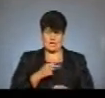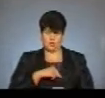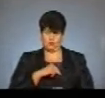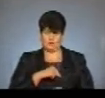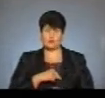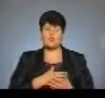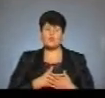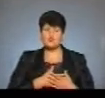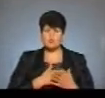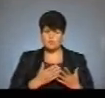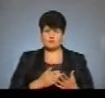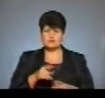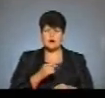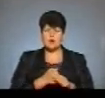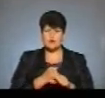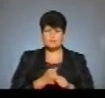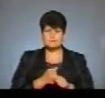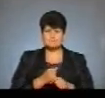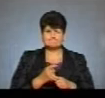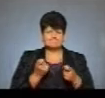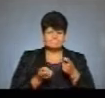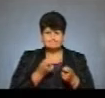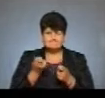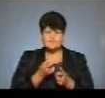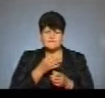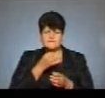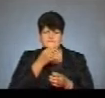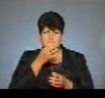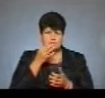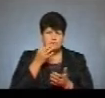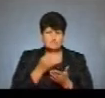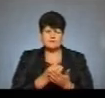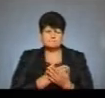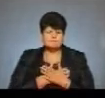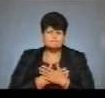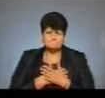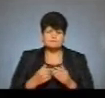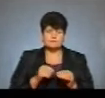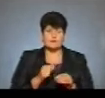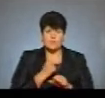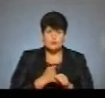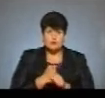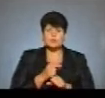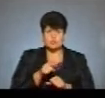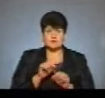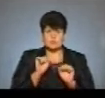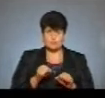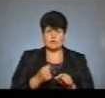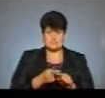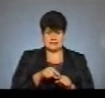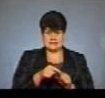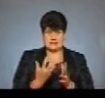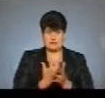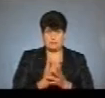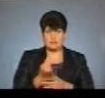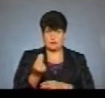вона любить, вона її робить дуже ретельно, дуже відповідально, з великою любов'ю. І тільки тоді вона може за це заробити гроші.